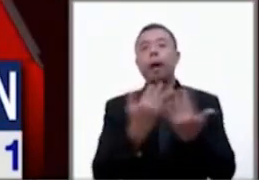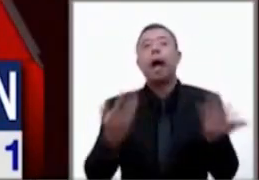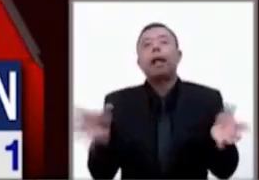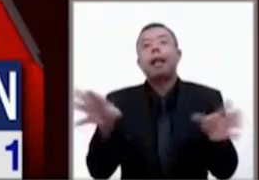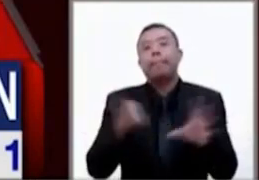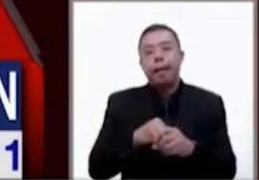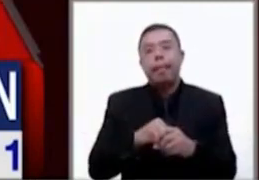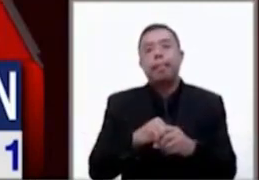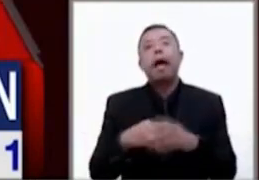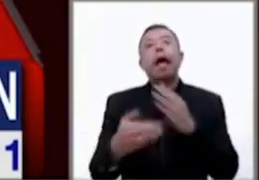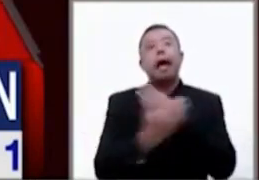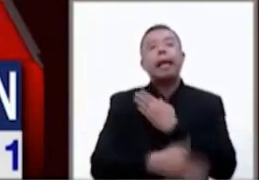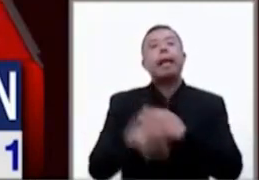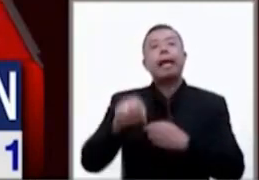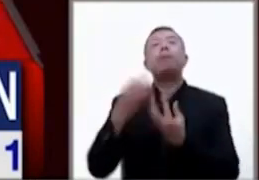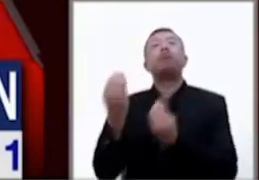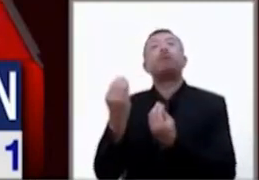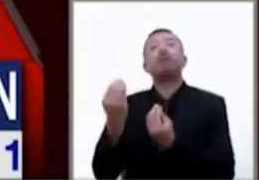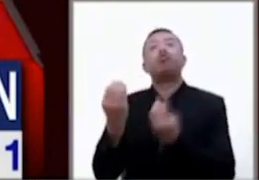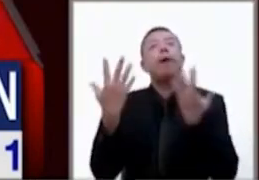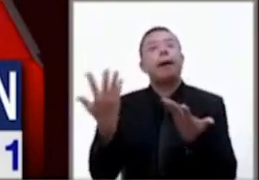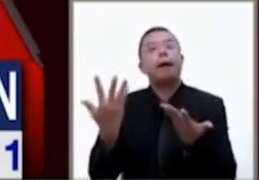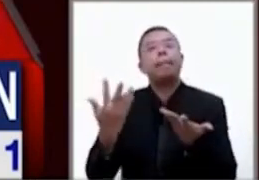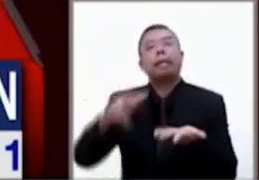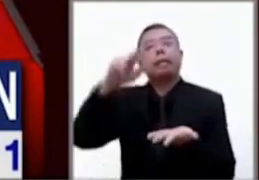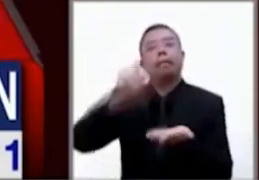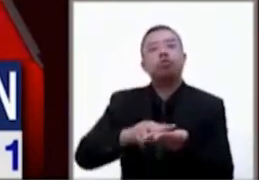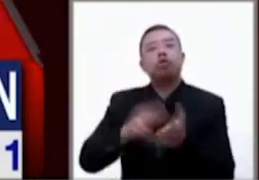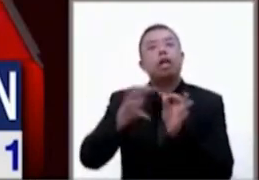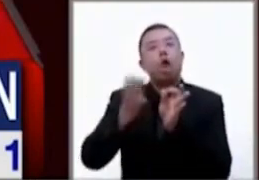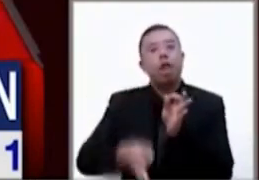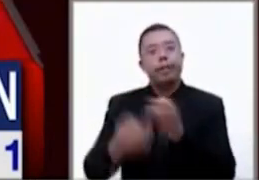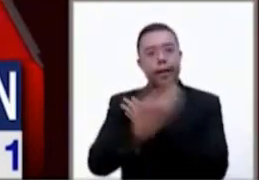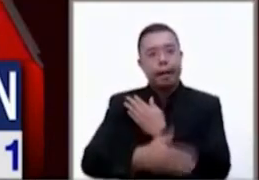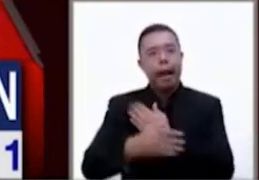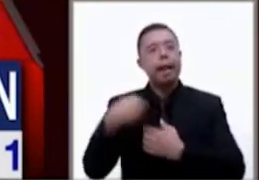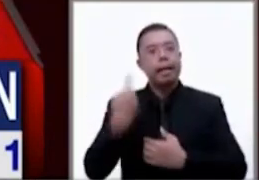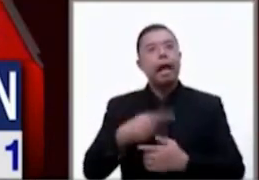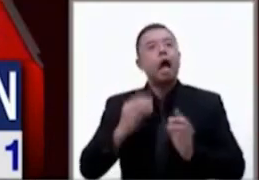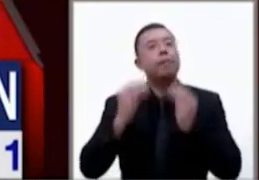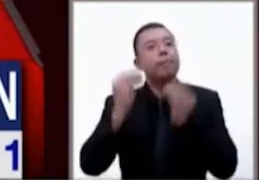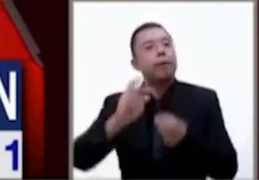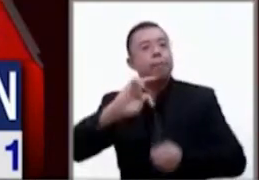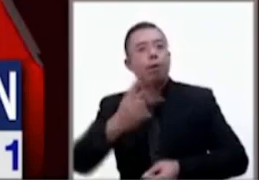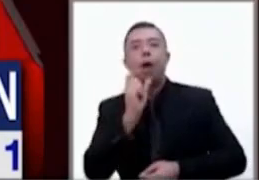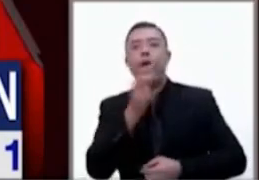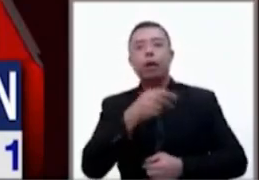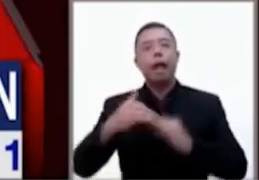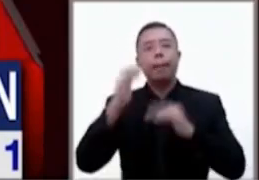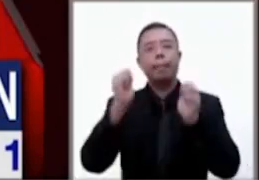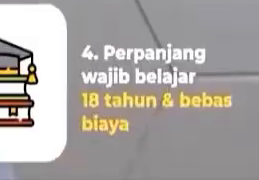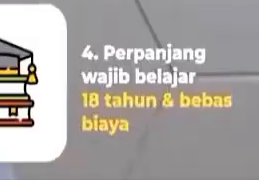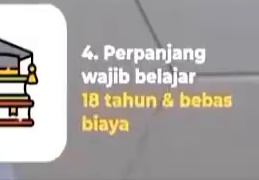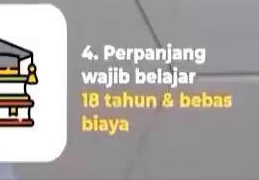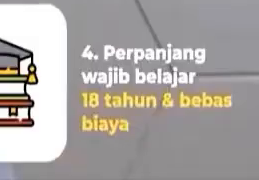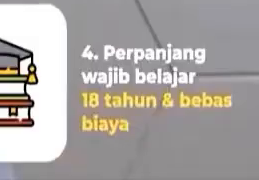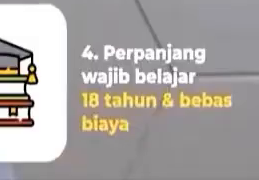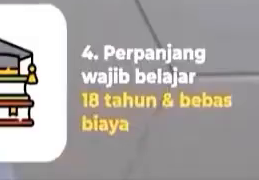terlibat. Negara menunggu langkah kita bersemua. Kita semua harus menghadirkan perubahan untuk Indonesia yang lebih baik.